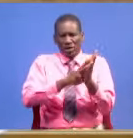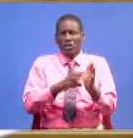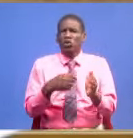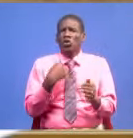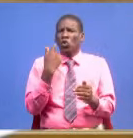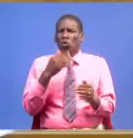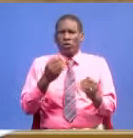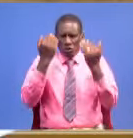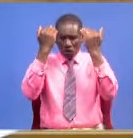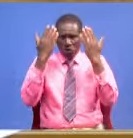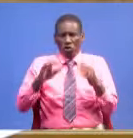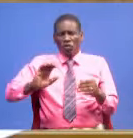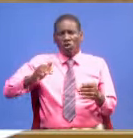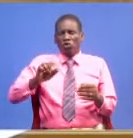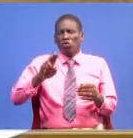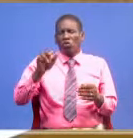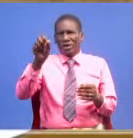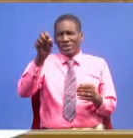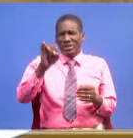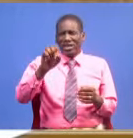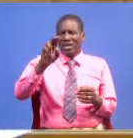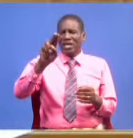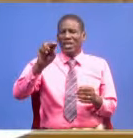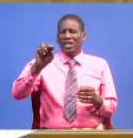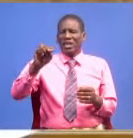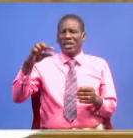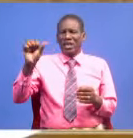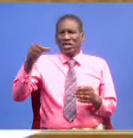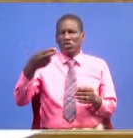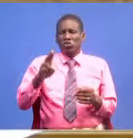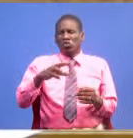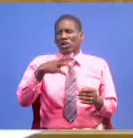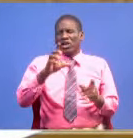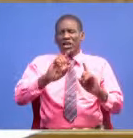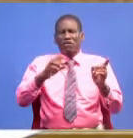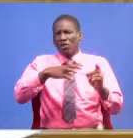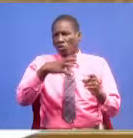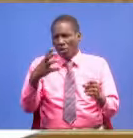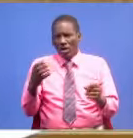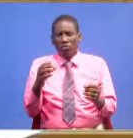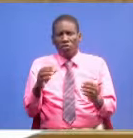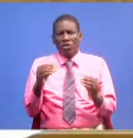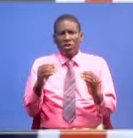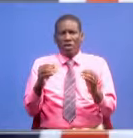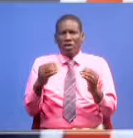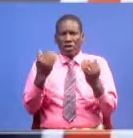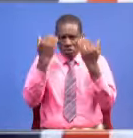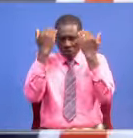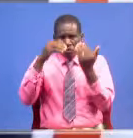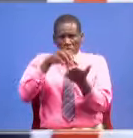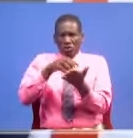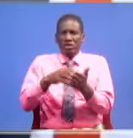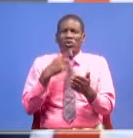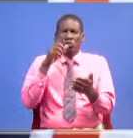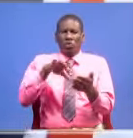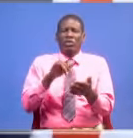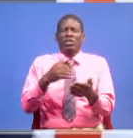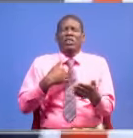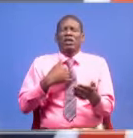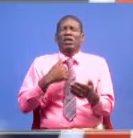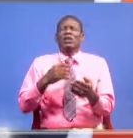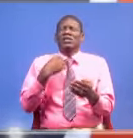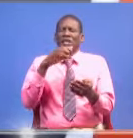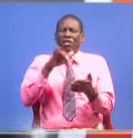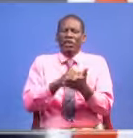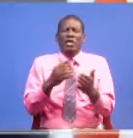ni wakili wa kaunti ya Uasin Gishu kukosa kufika kwa madai kwamba alikuwa anahudhuria mkutano wa kukadiria hasara zilizosababishwa